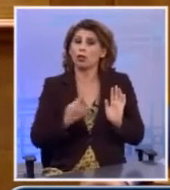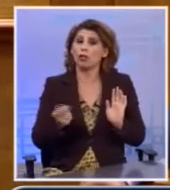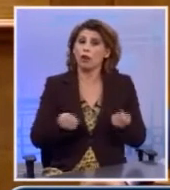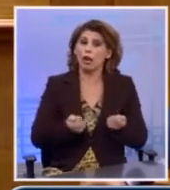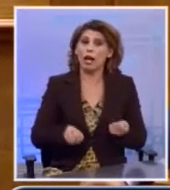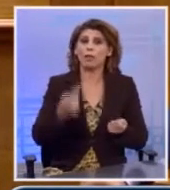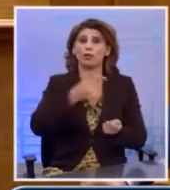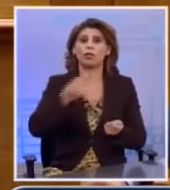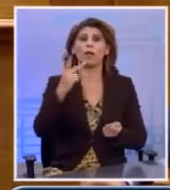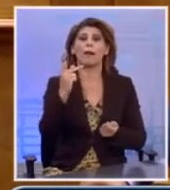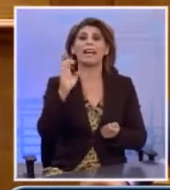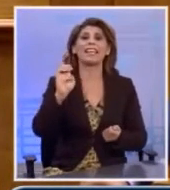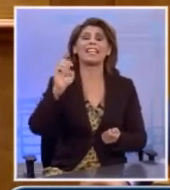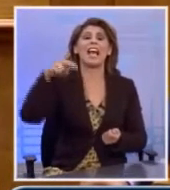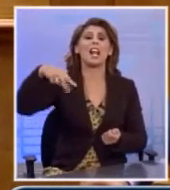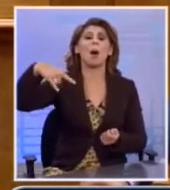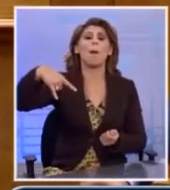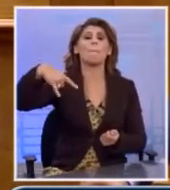Κελκνού.